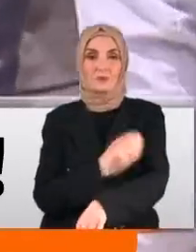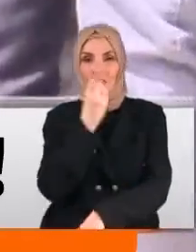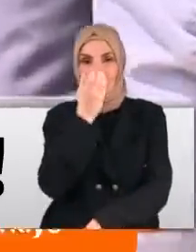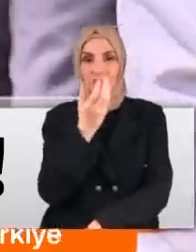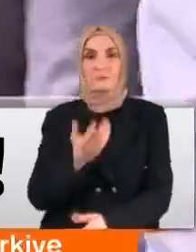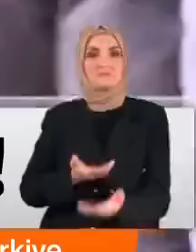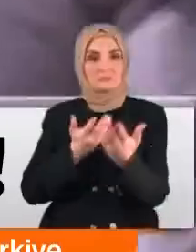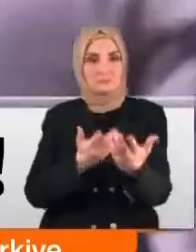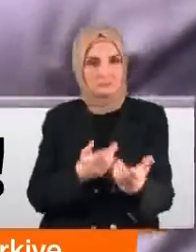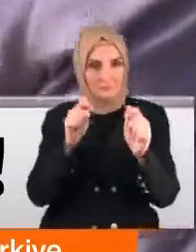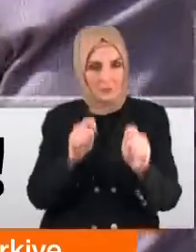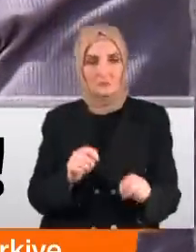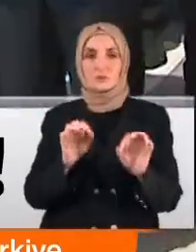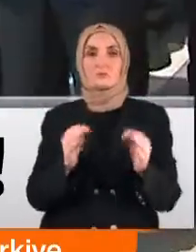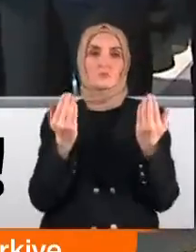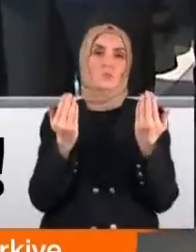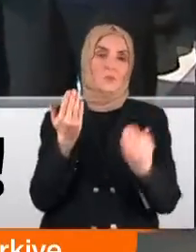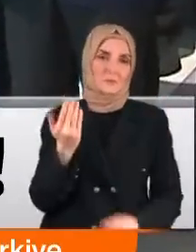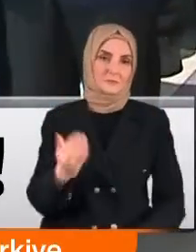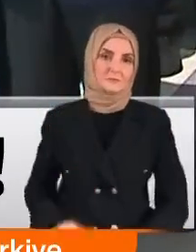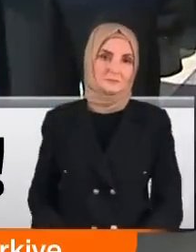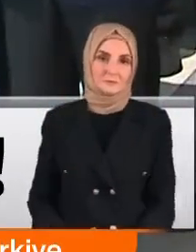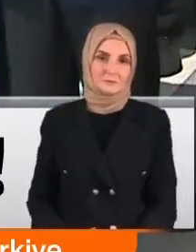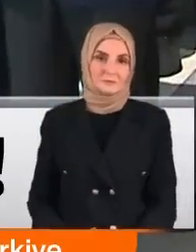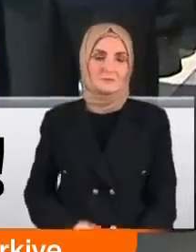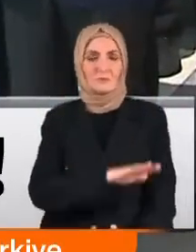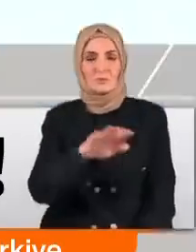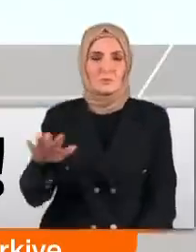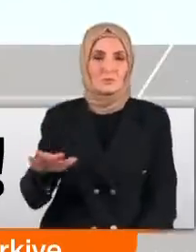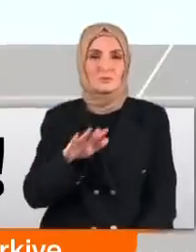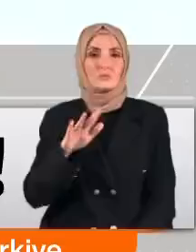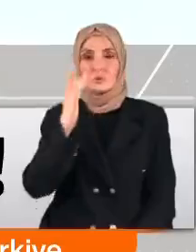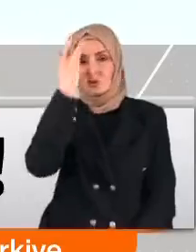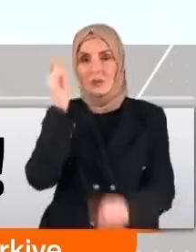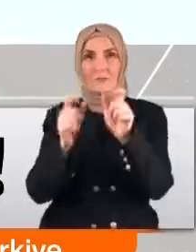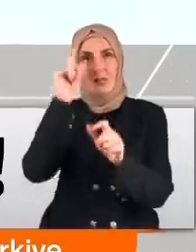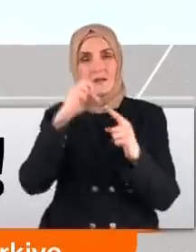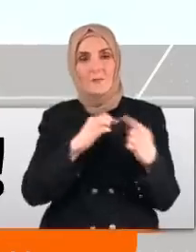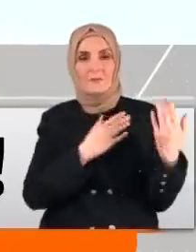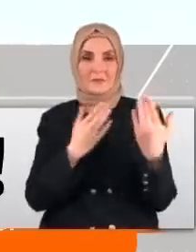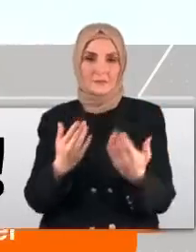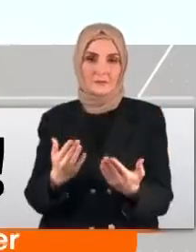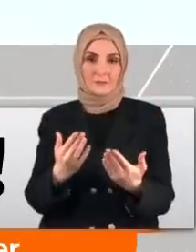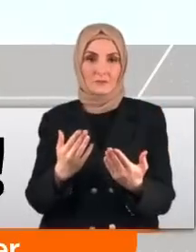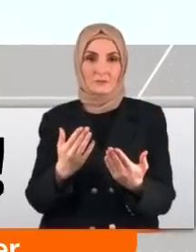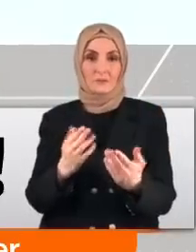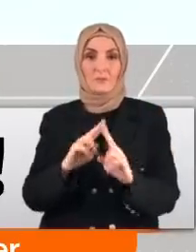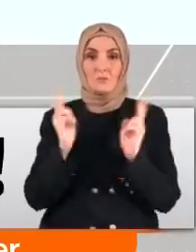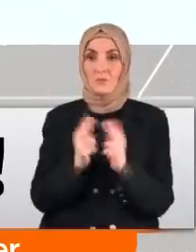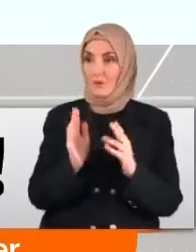ve şimdi dua ediliyor. Bütün şehitlerimize rahmet eyle. Dünya durdukça Menderes